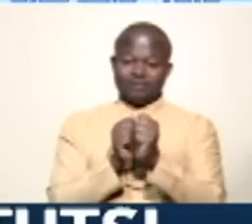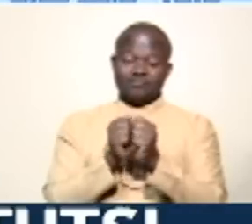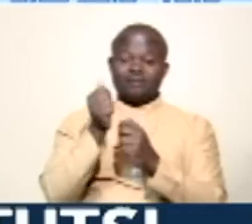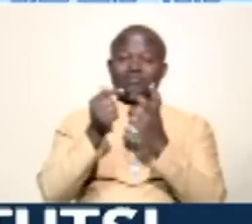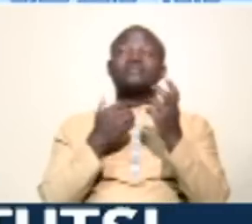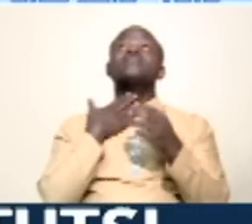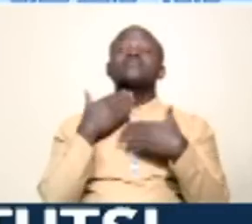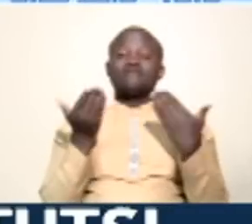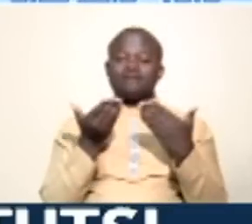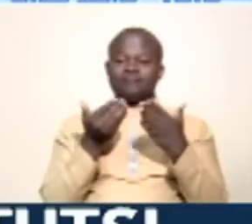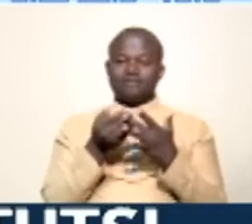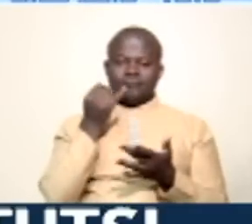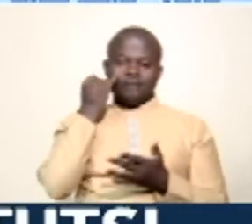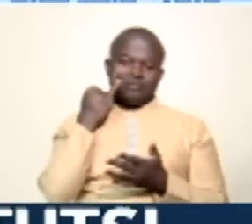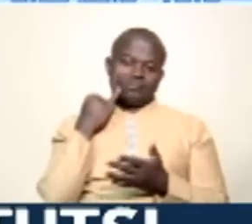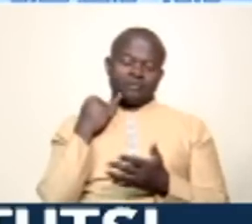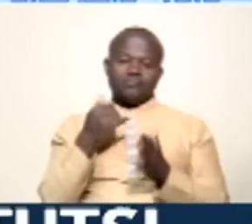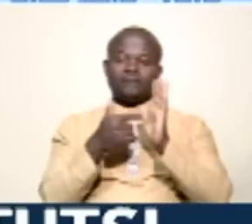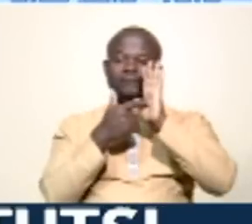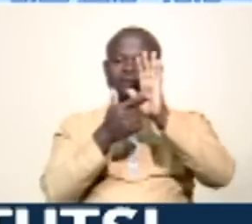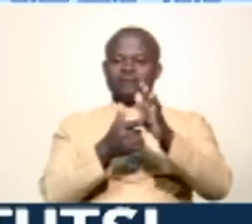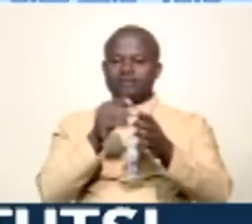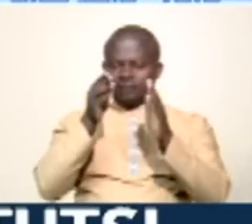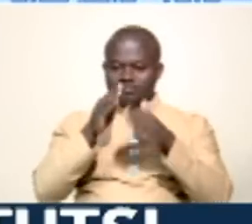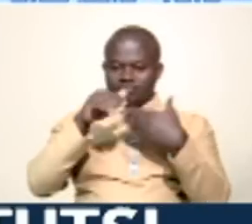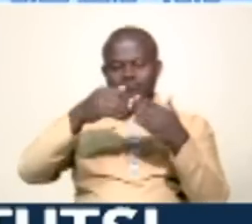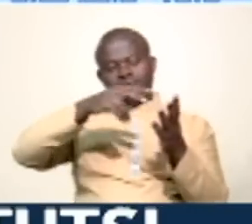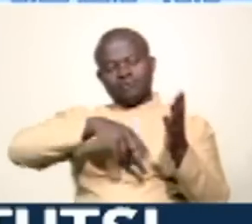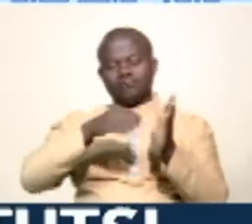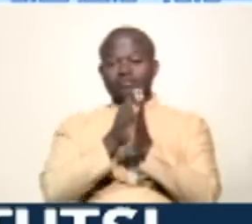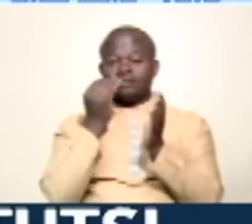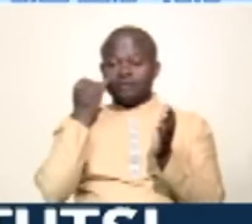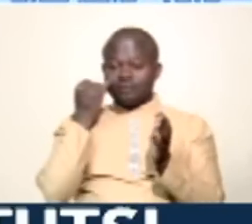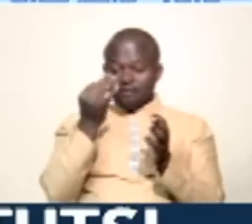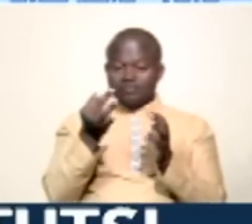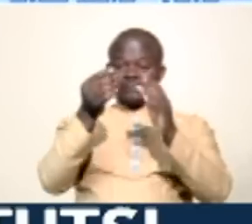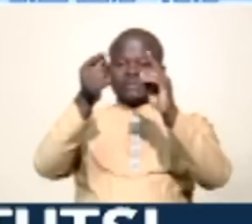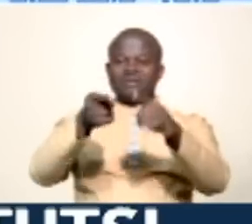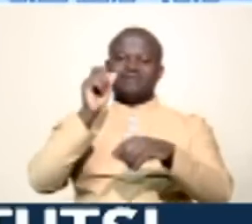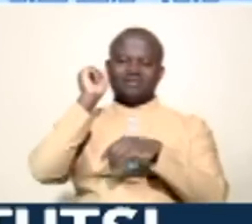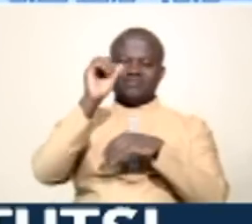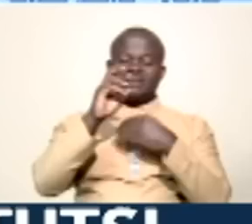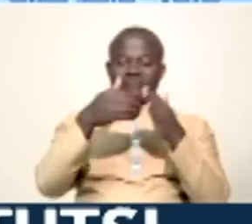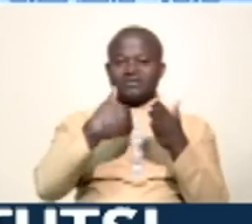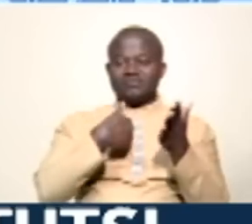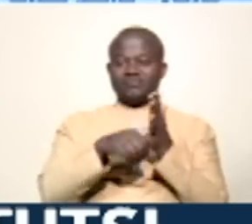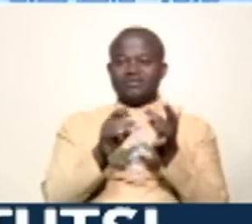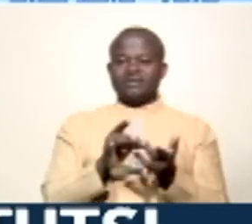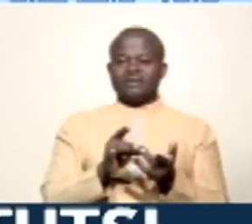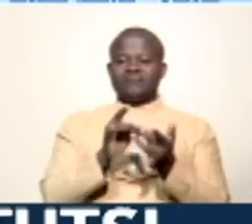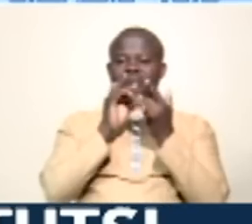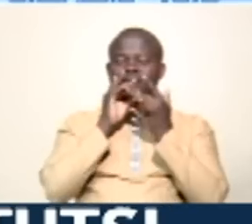Icyo nifuzaga rero gikomeye ni ukugaragariza uzasoma iki gitabo ko nubwo wagera kure cyangwa wagira ibibazo